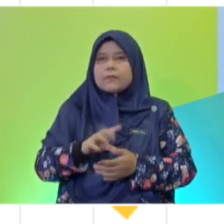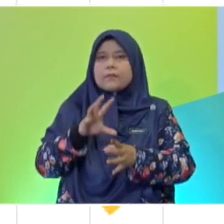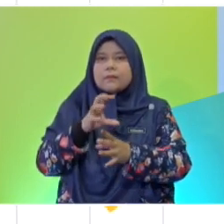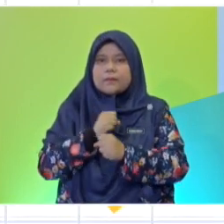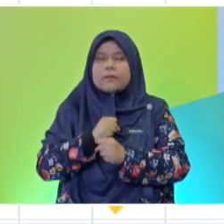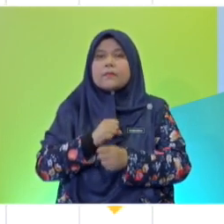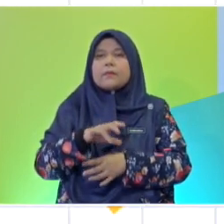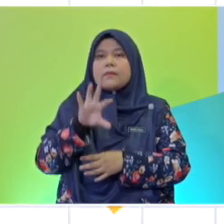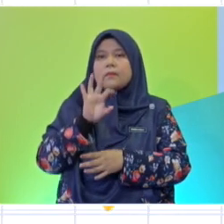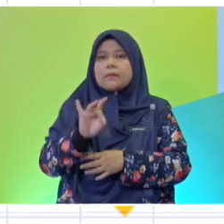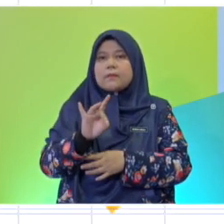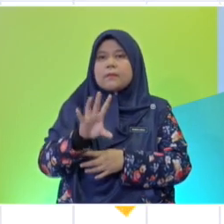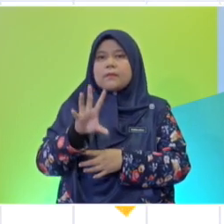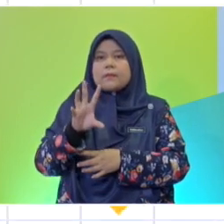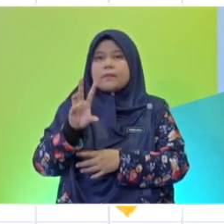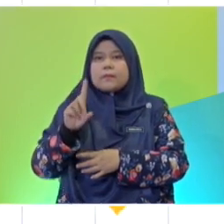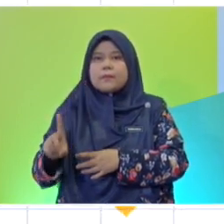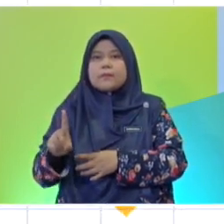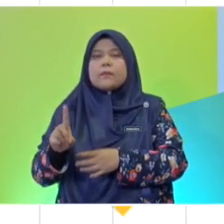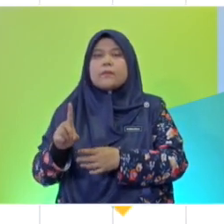sebanyak 81